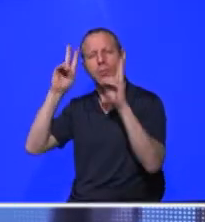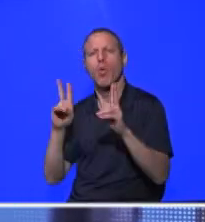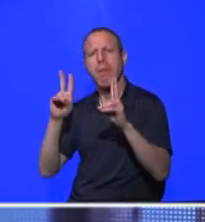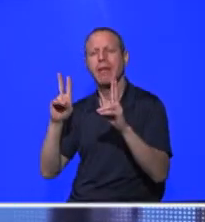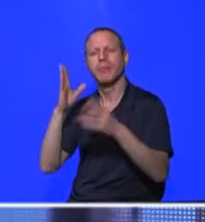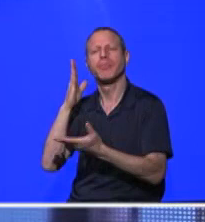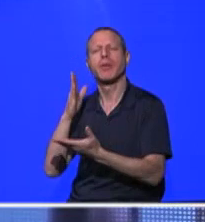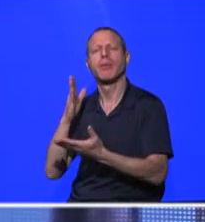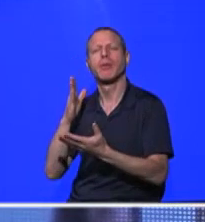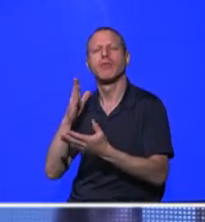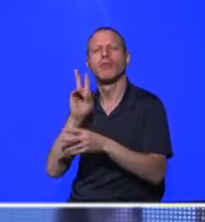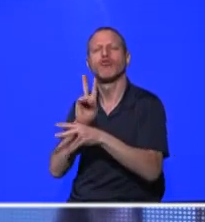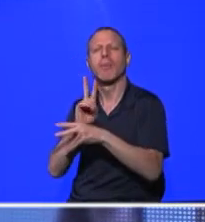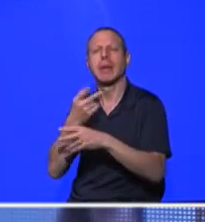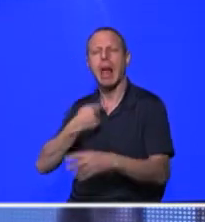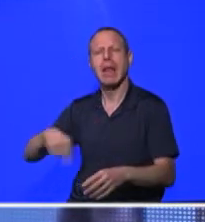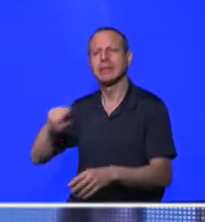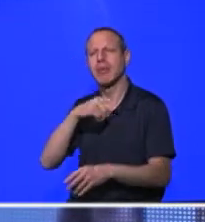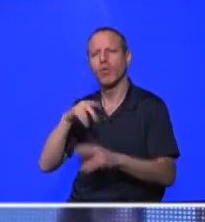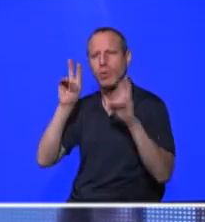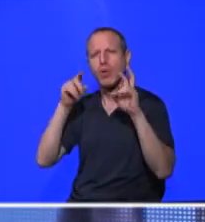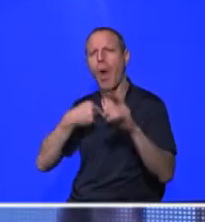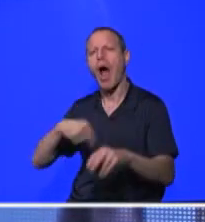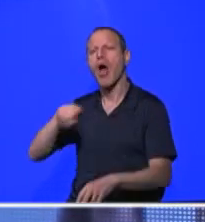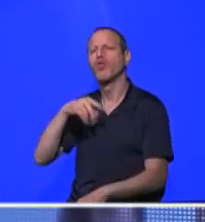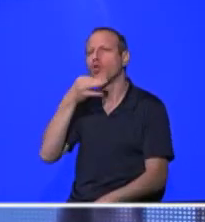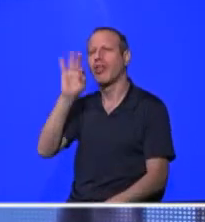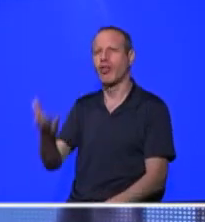ב... ושומרים על עצמנו, כאילו אנחנו יותר טובים.